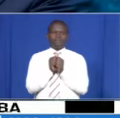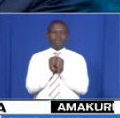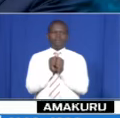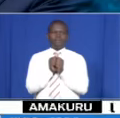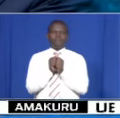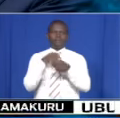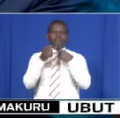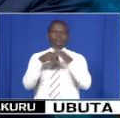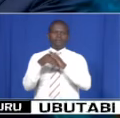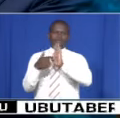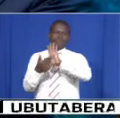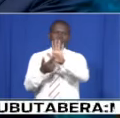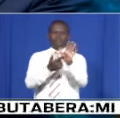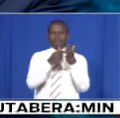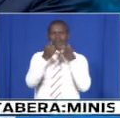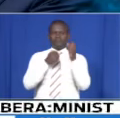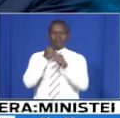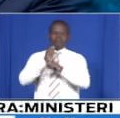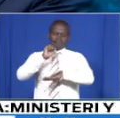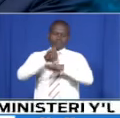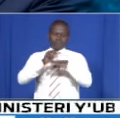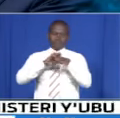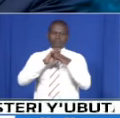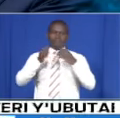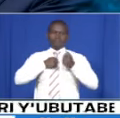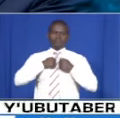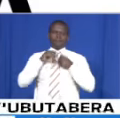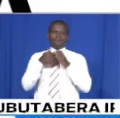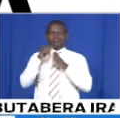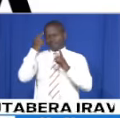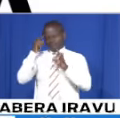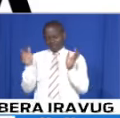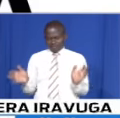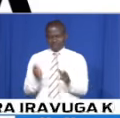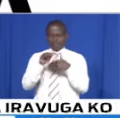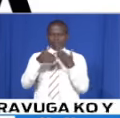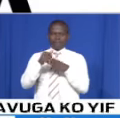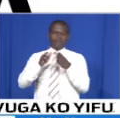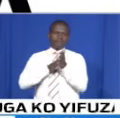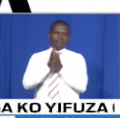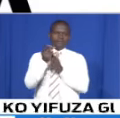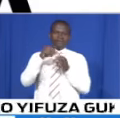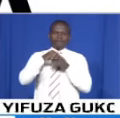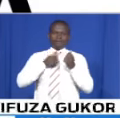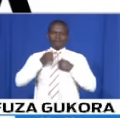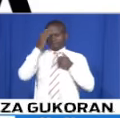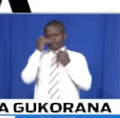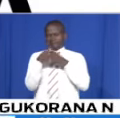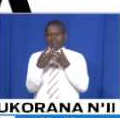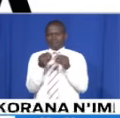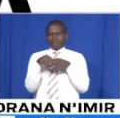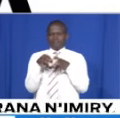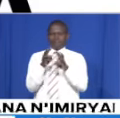Tukiri kuri iyi ngingo, uyu mwaka nibwo hashyizweho gahunda ya Visit Rwanda igamije gukangurira abanyamahanga gushora imari mu Rwanda kuko boroherezwa ku buryo